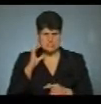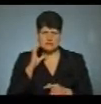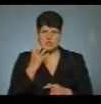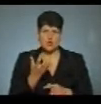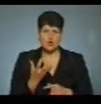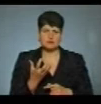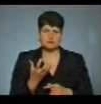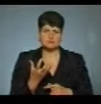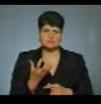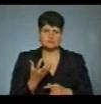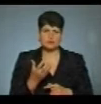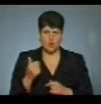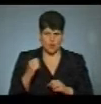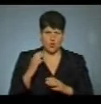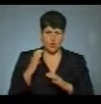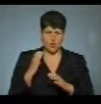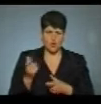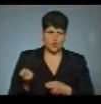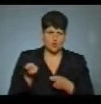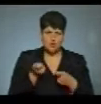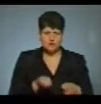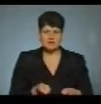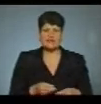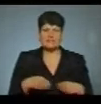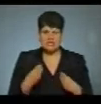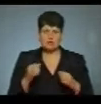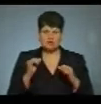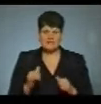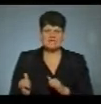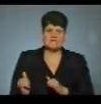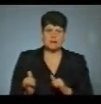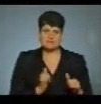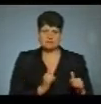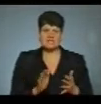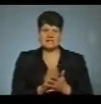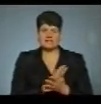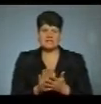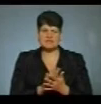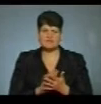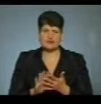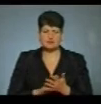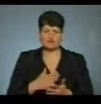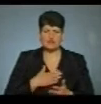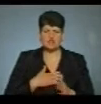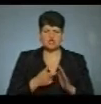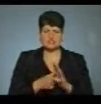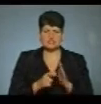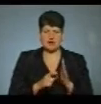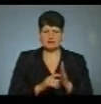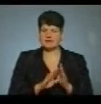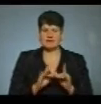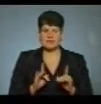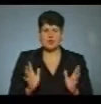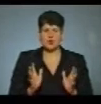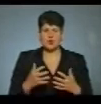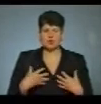так, груз, який сьогодні дає можливість, скажімо так, забезпечити дезінфекцію в наших закладах не тільки охорони